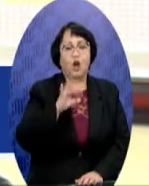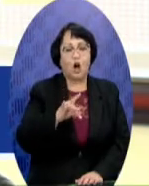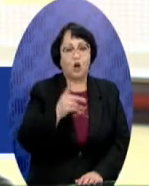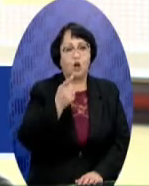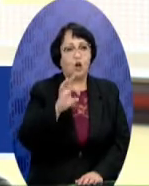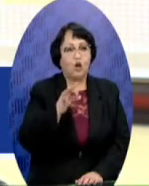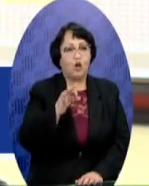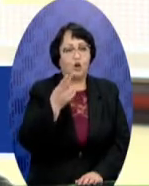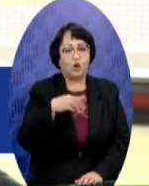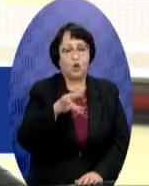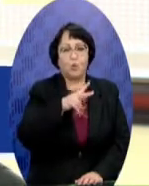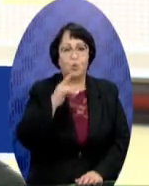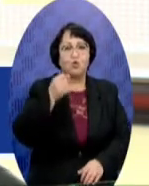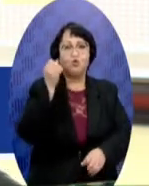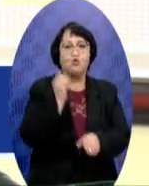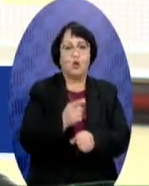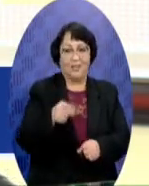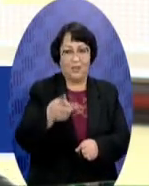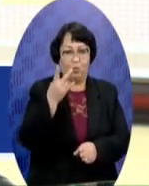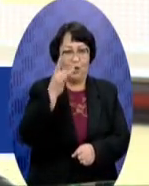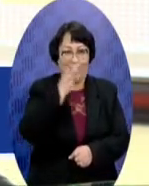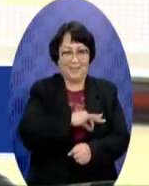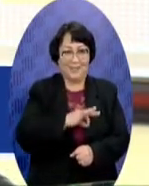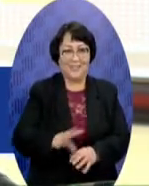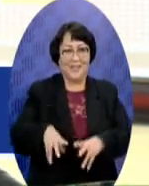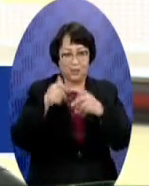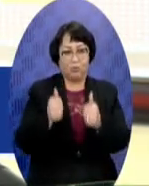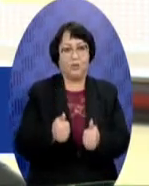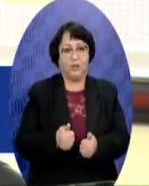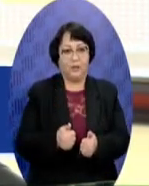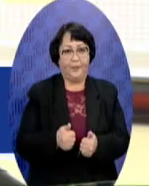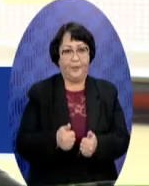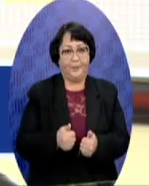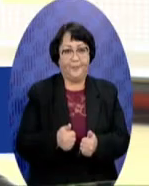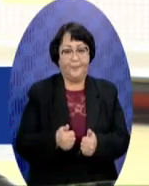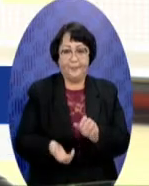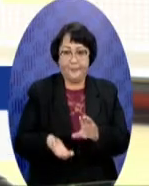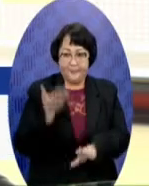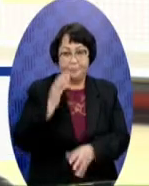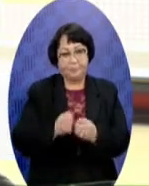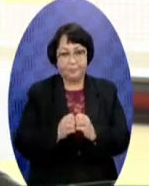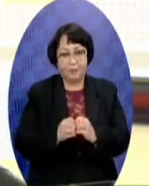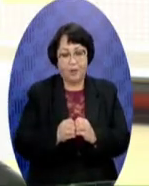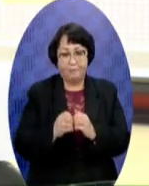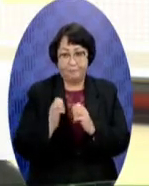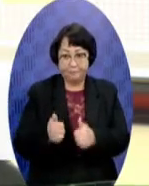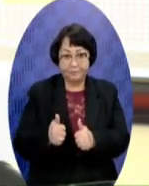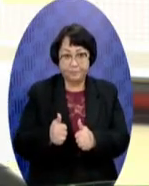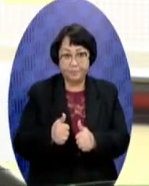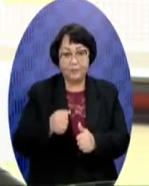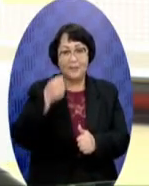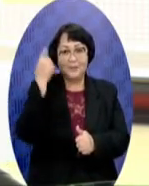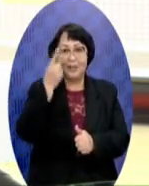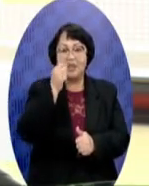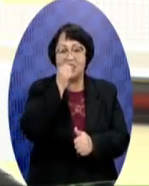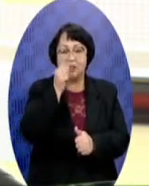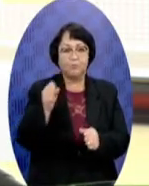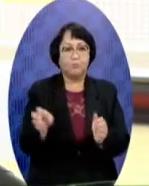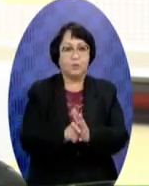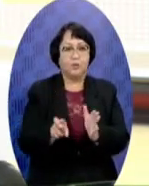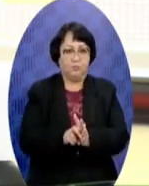цахилгаан хөдөлгүүрийн үүрэг шигийг сайжруулах тавтамж хувиргуу одоо суурилуулах замаар хэрвээ тэр одоо цахилгаан хөдөлгүүрийн